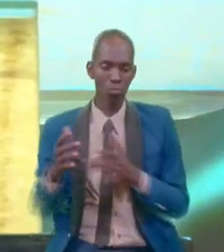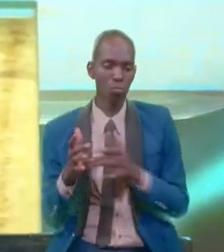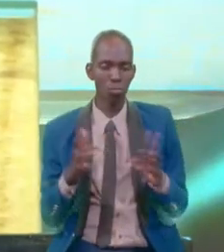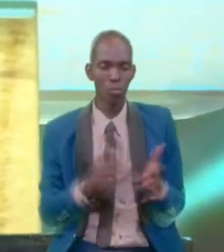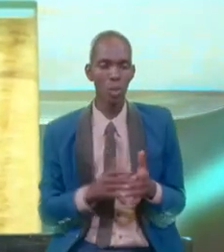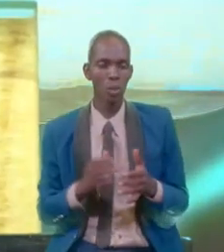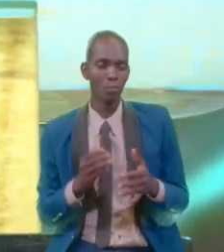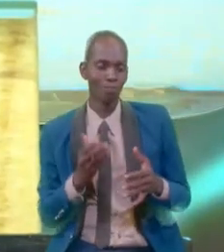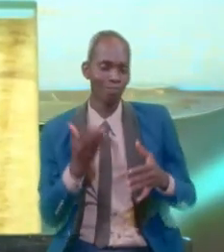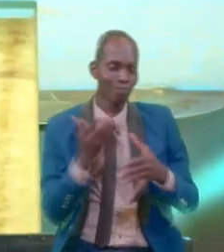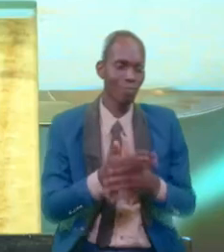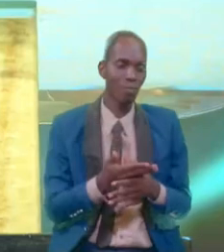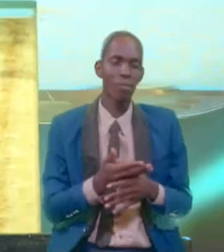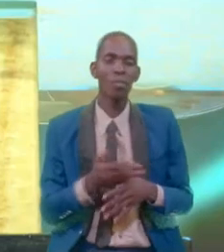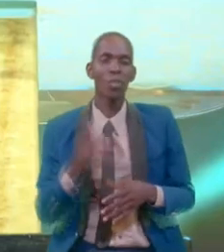son intercession